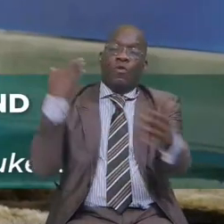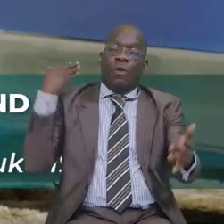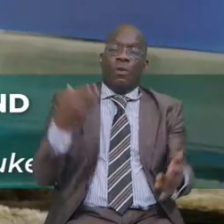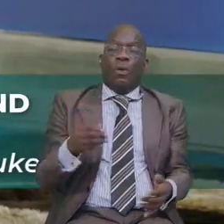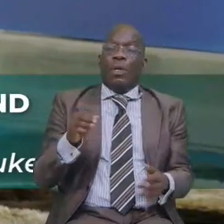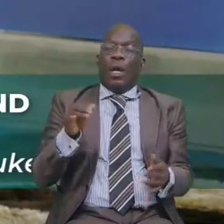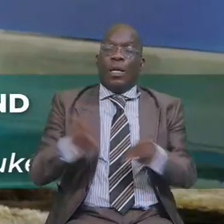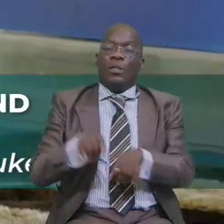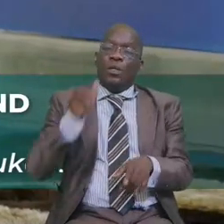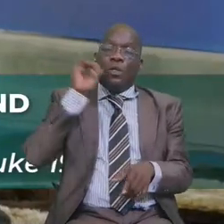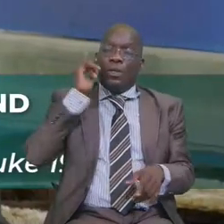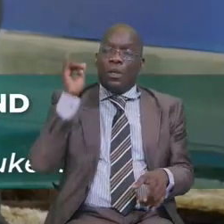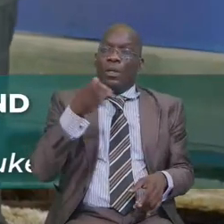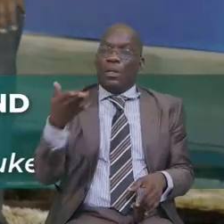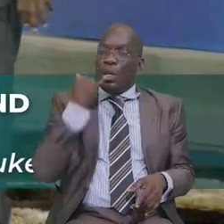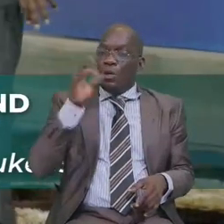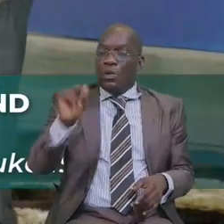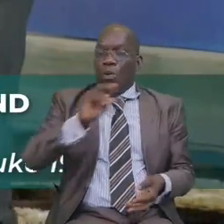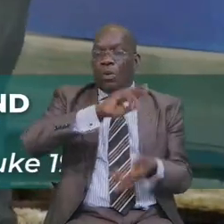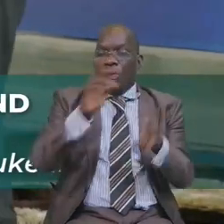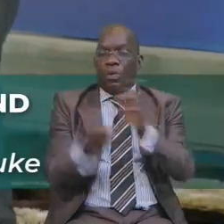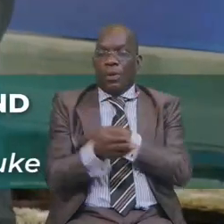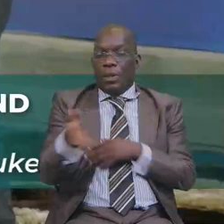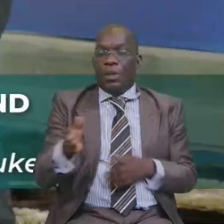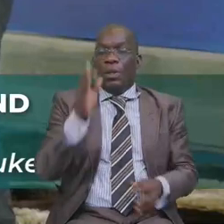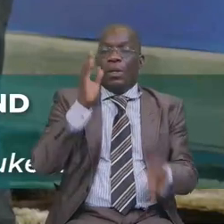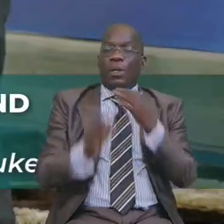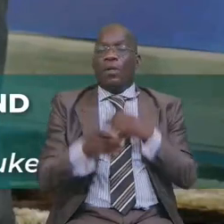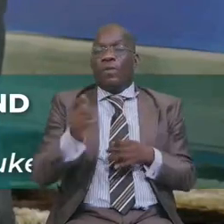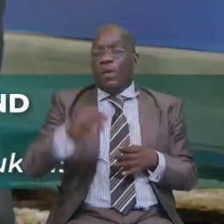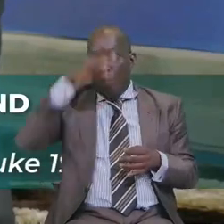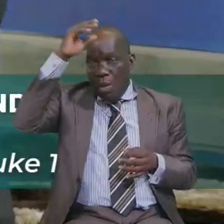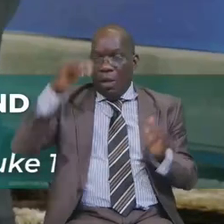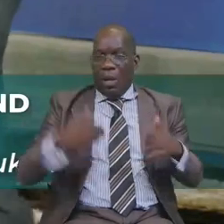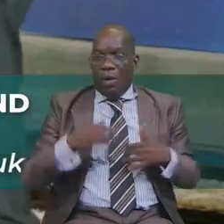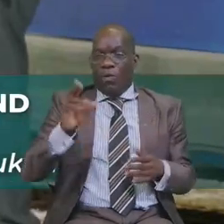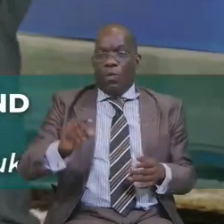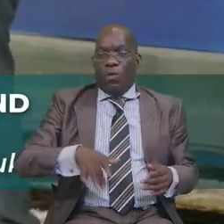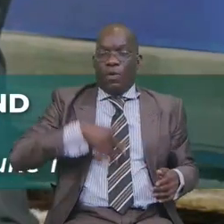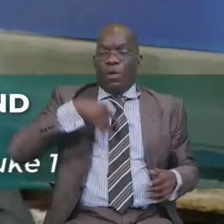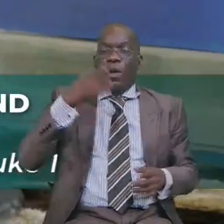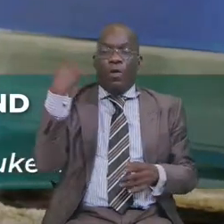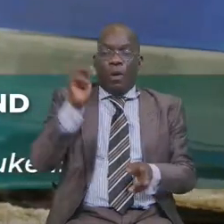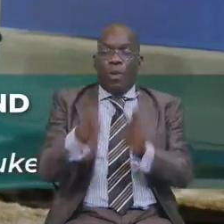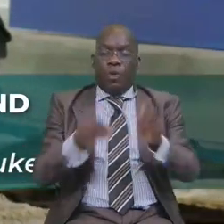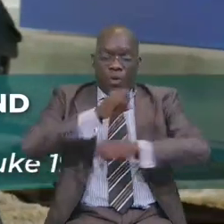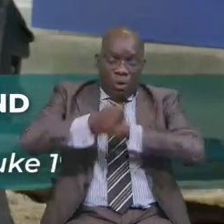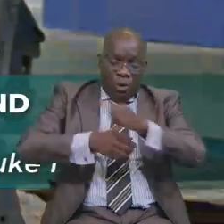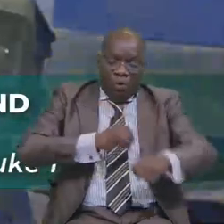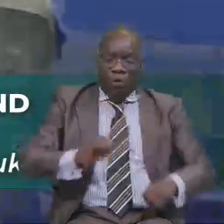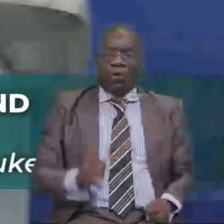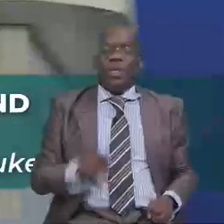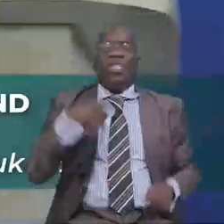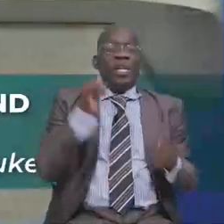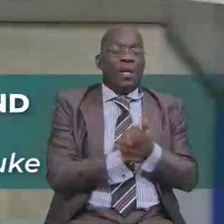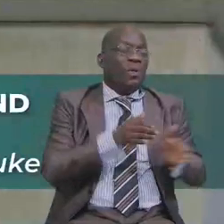pas de repentance là. Si l'homme n'a aucun sentiment pour ceux qui souffrent, et il dit, bon, qu'ils souffrent, hein,